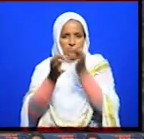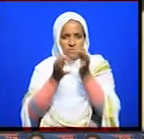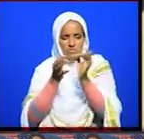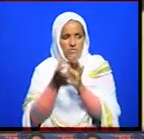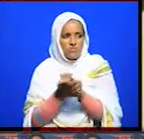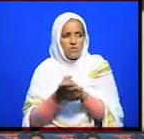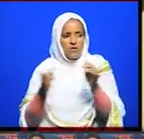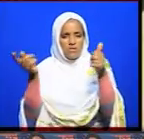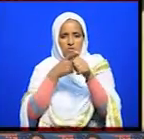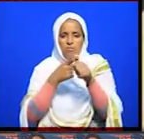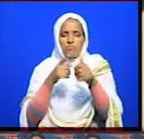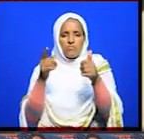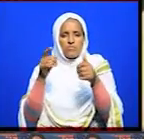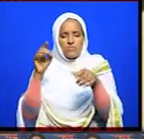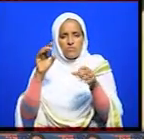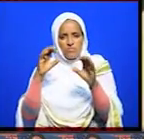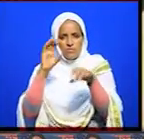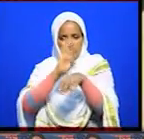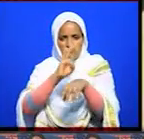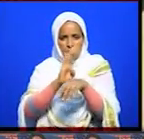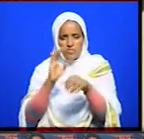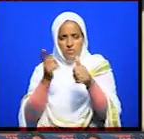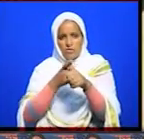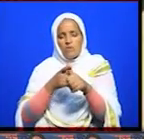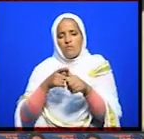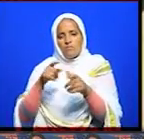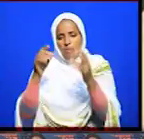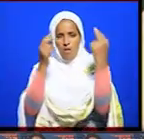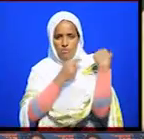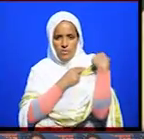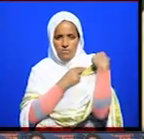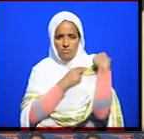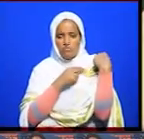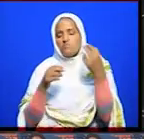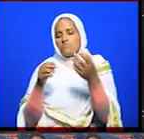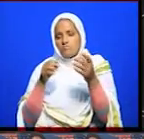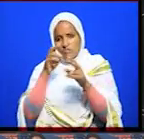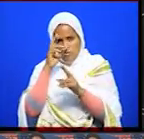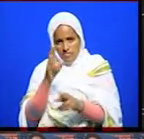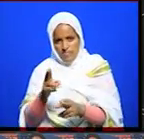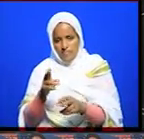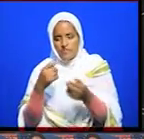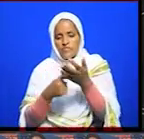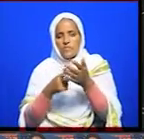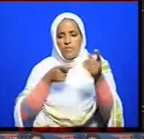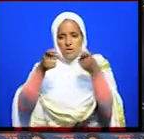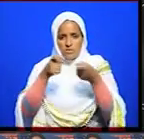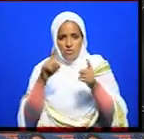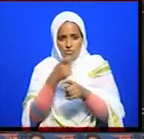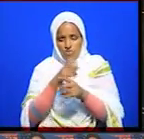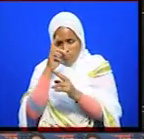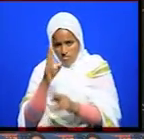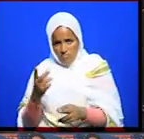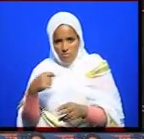አስረዳን። ቤተክርስቲያን አንደኛ መጀመሪያ ባለቤቱ ይከበራል፣ ሁለተኛ ነገር ላይ ደግሞ ለልጆቹ በመግዛትነት የሚያስተራልፈው ነው ኦርቶዶክስ እምነት። በዚያ